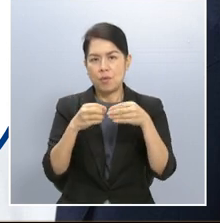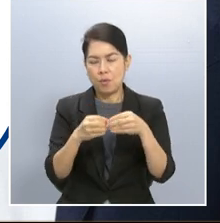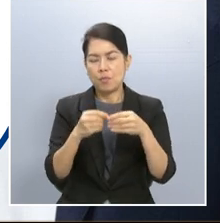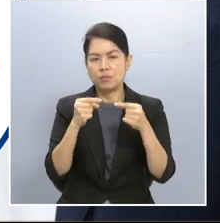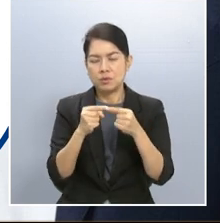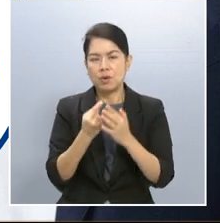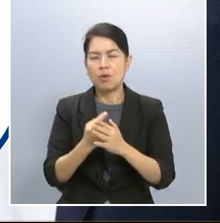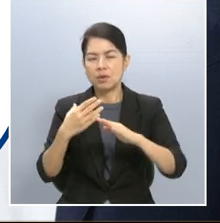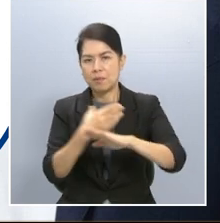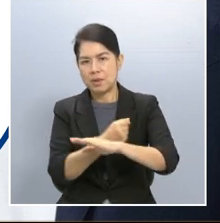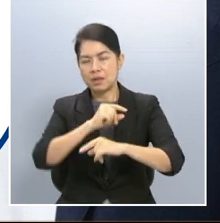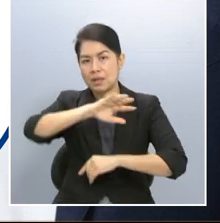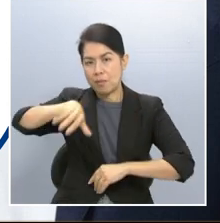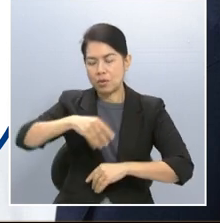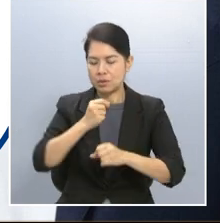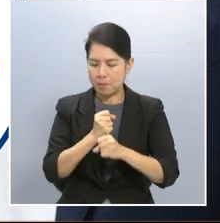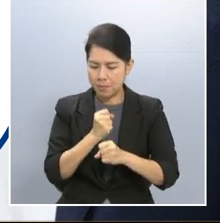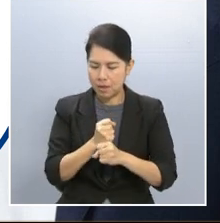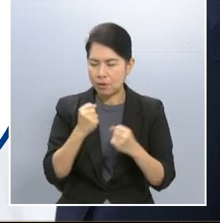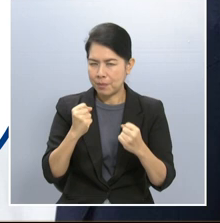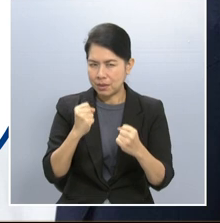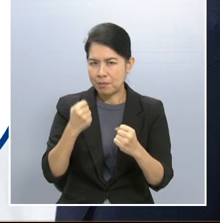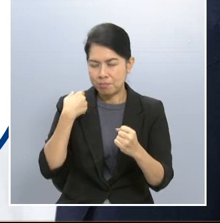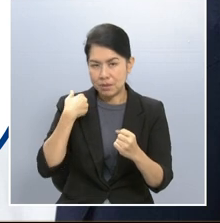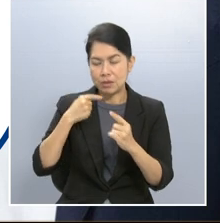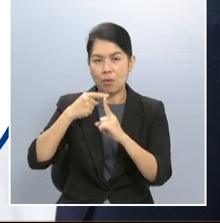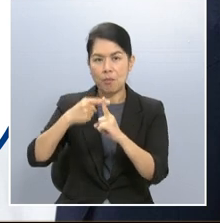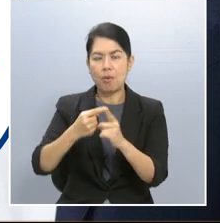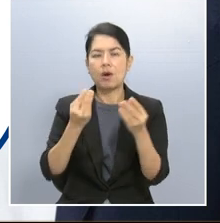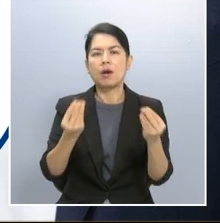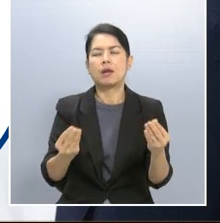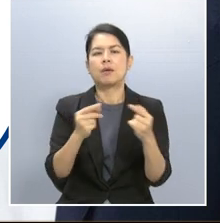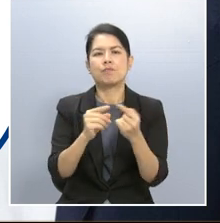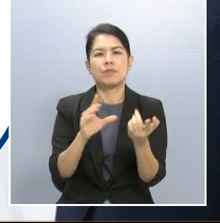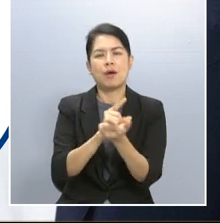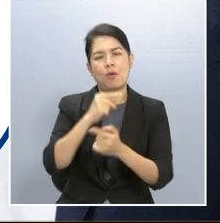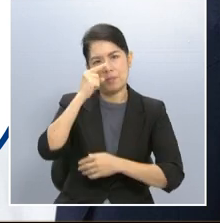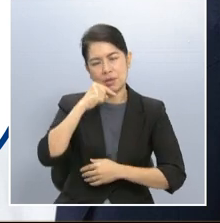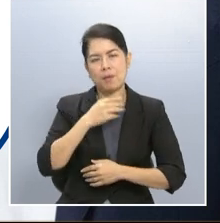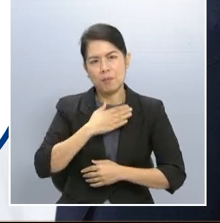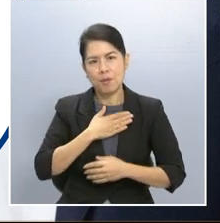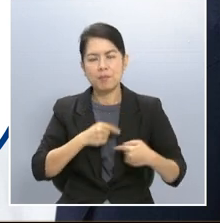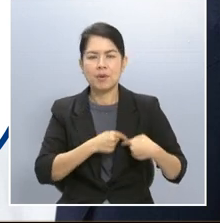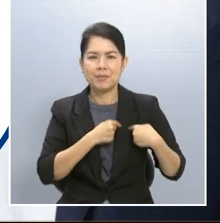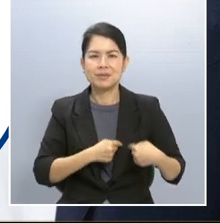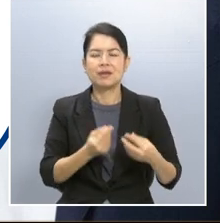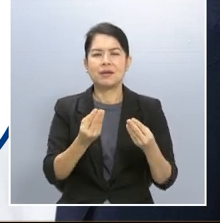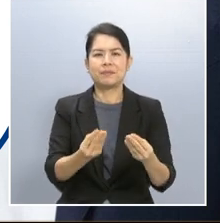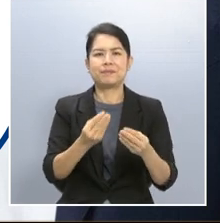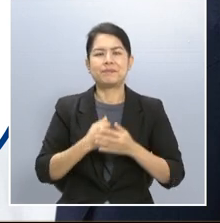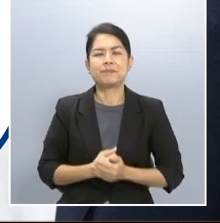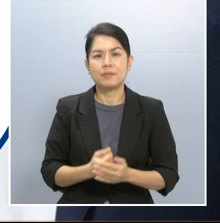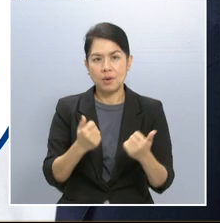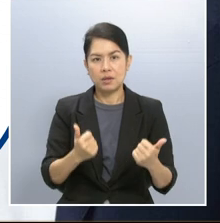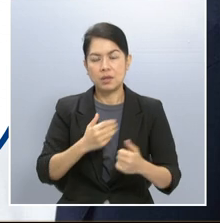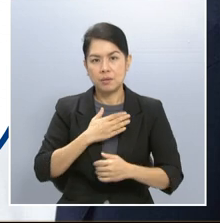จนเกินไปทำงานด้วยการสร้างพลังบวกร่วมกันในสังคมให้ได้ผมจะคอยเป็นกำลังใจช่วงนี้ผม